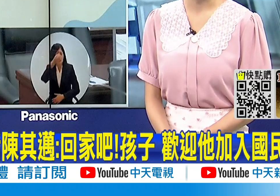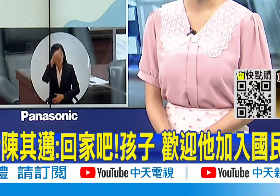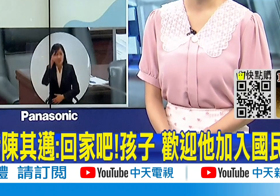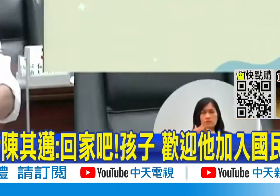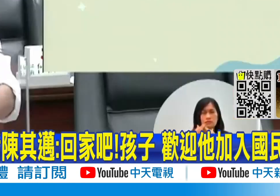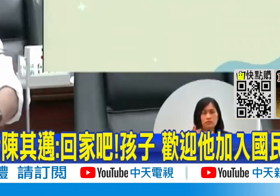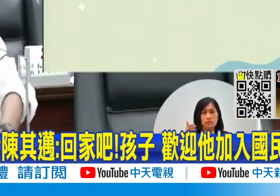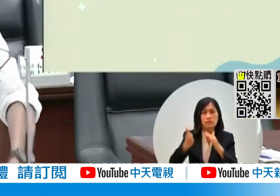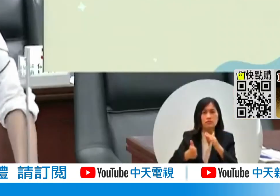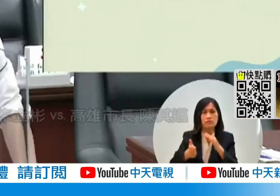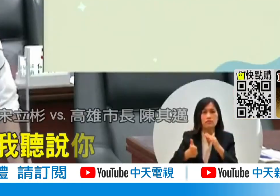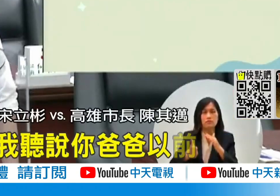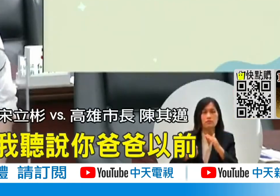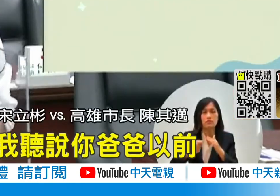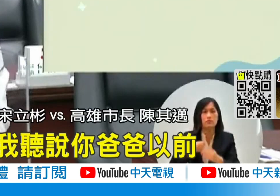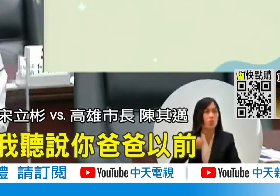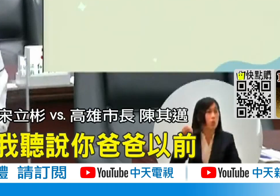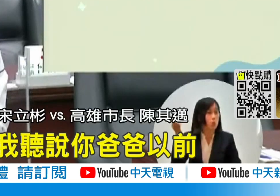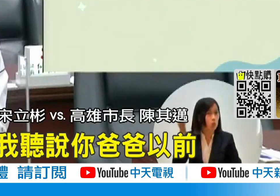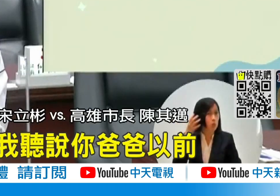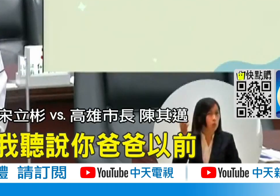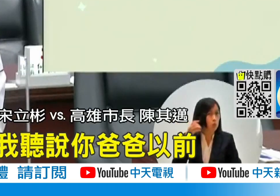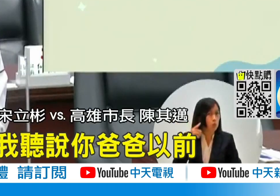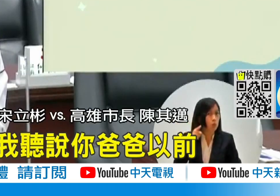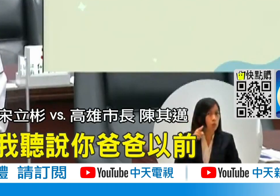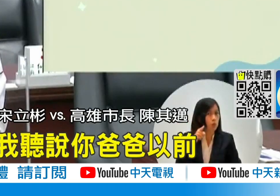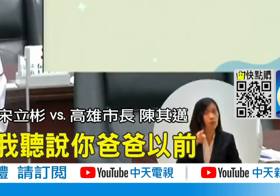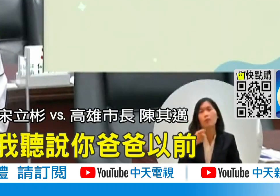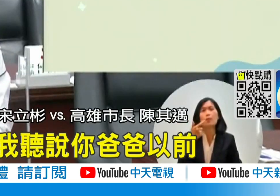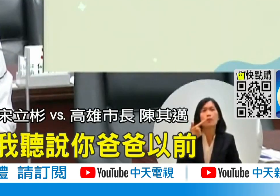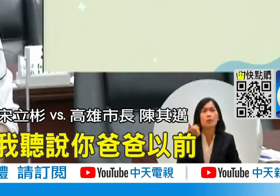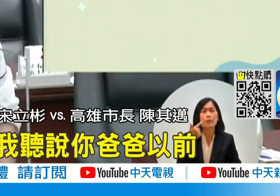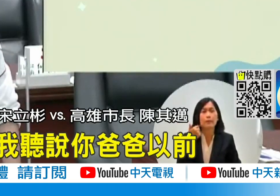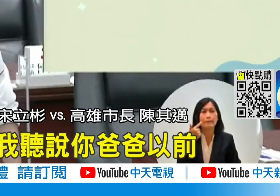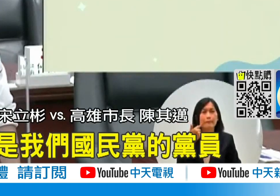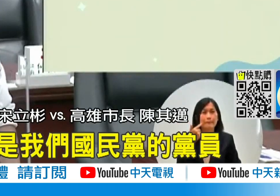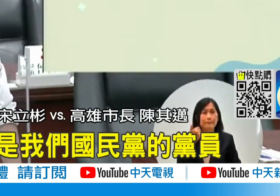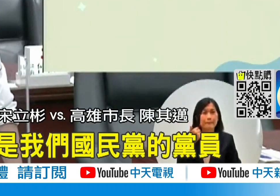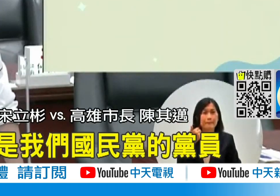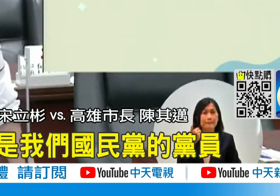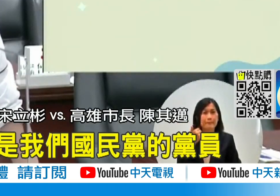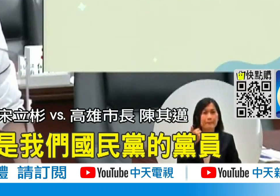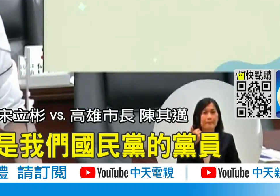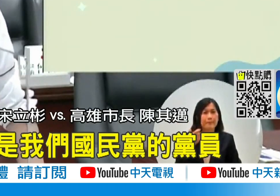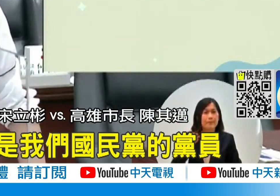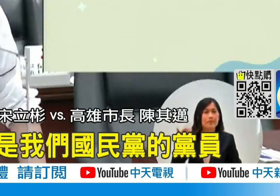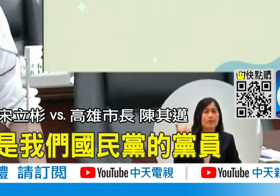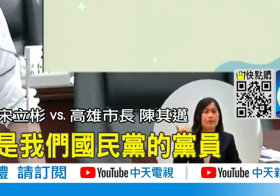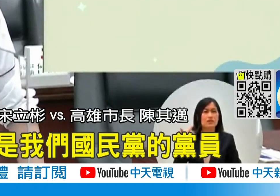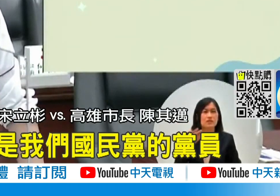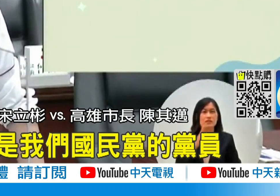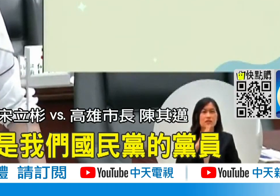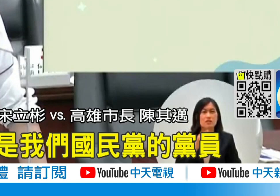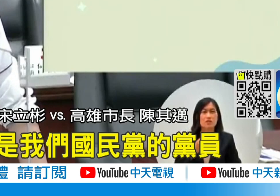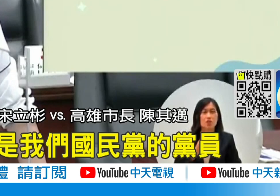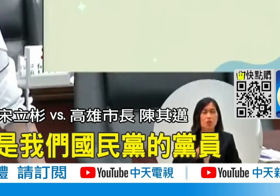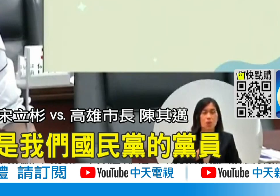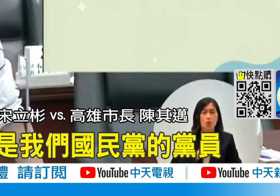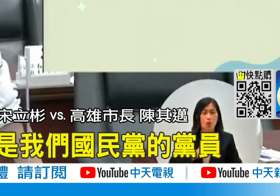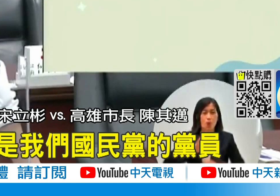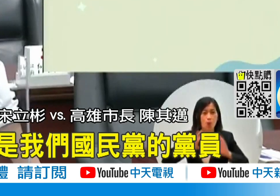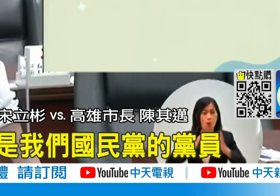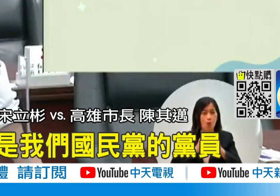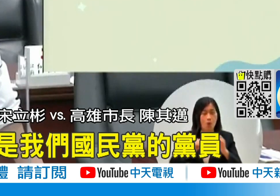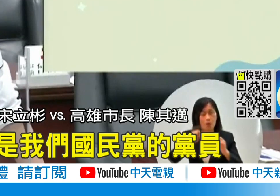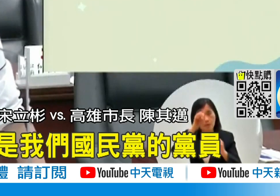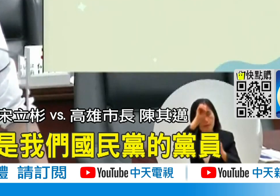听。 听讲，恁爸爸吼，安尼，你个恁爸爸较早嘛是阮国民党个党员啊，嘛